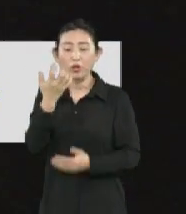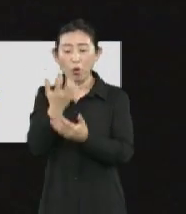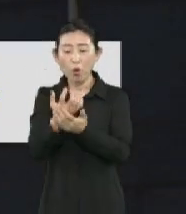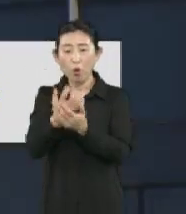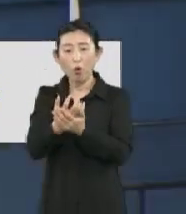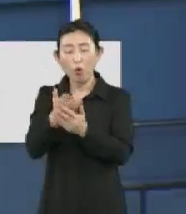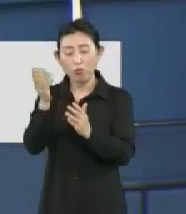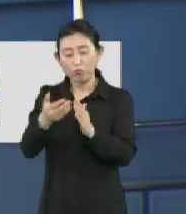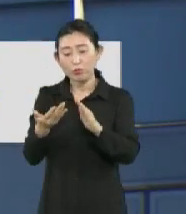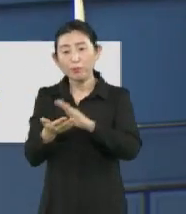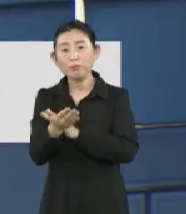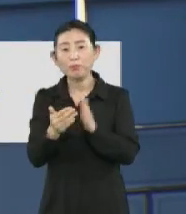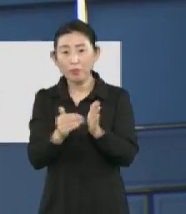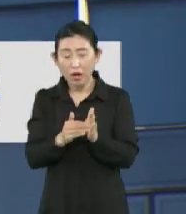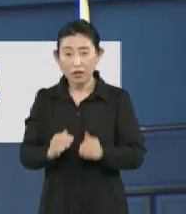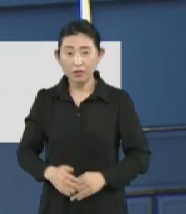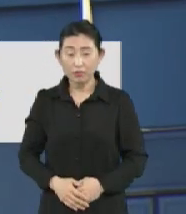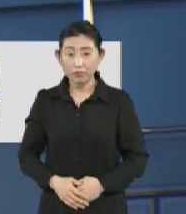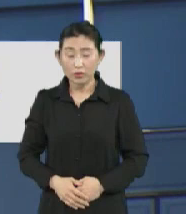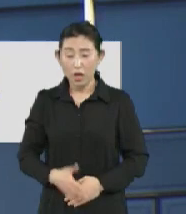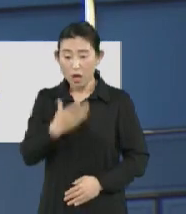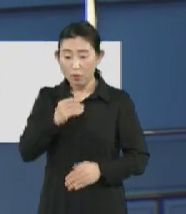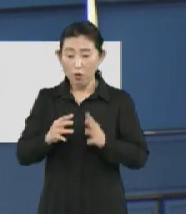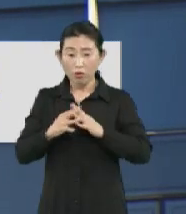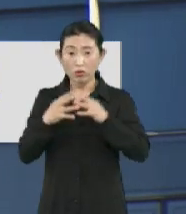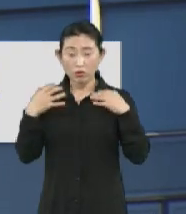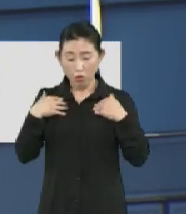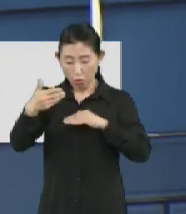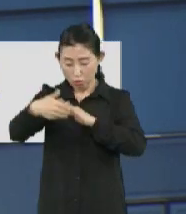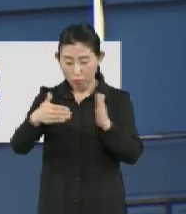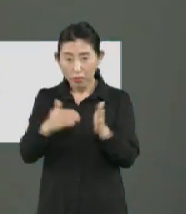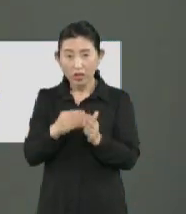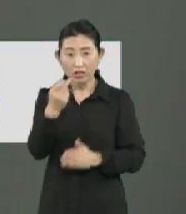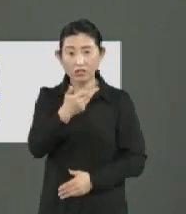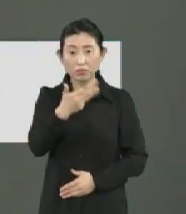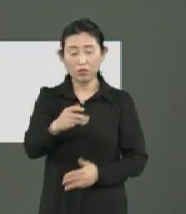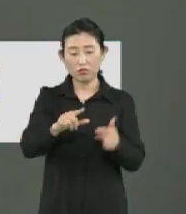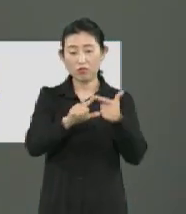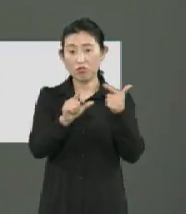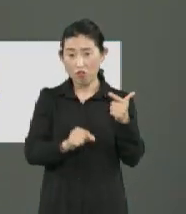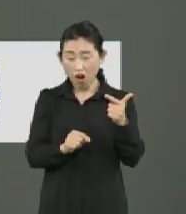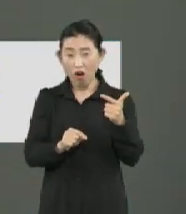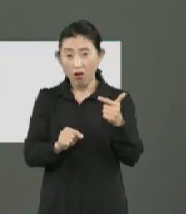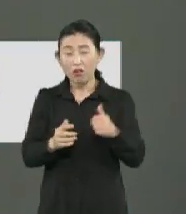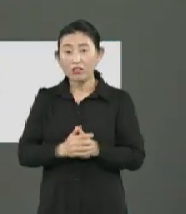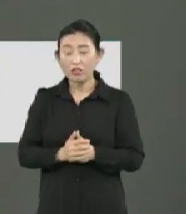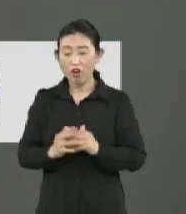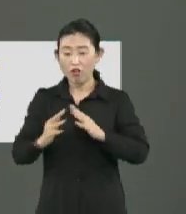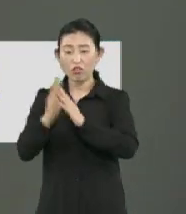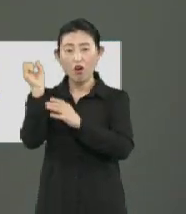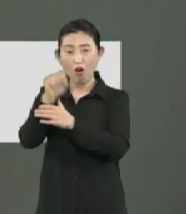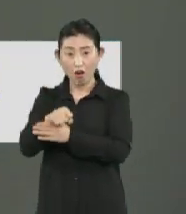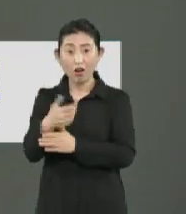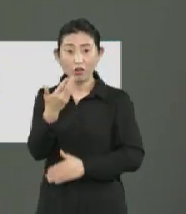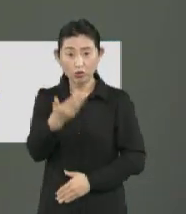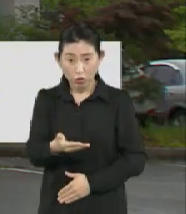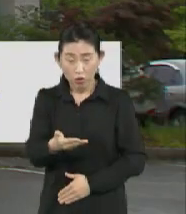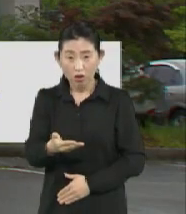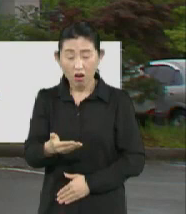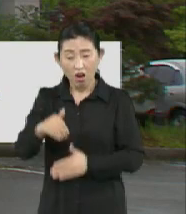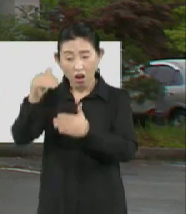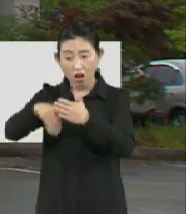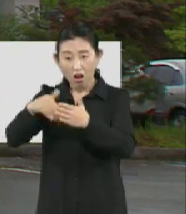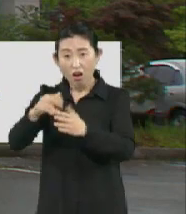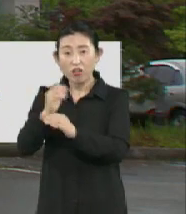공문을 보냈습니다. 관세청의 공문을 받은 행복청은 2018년 6월 관평원 건축 허가를 승인했고